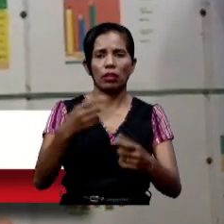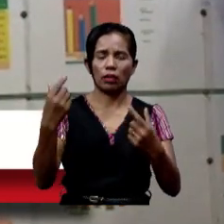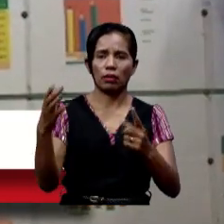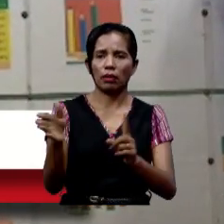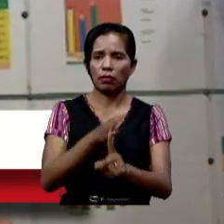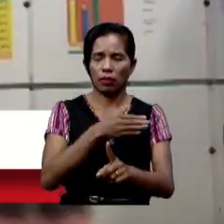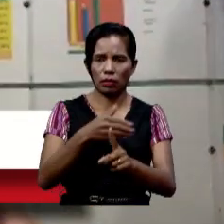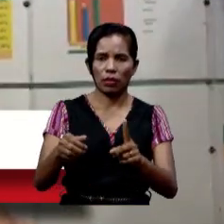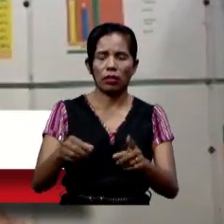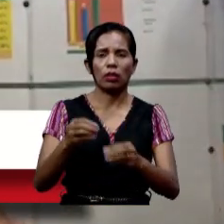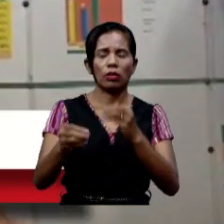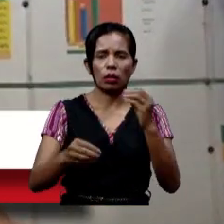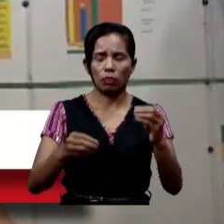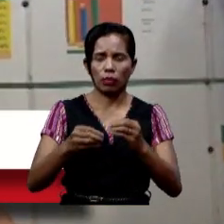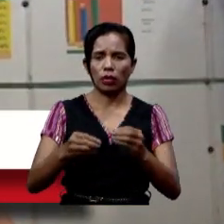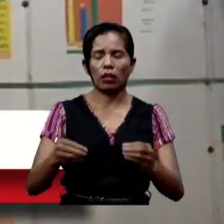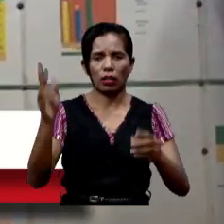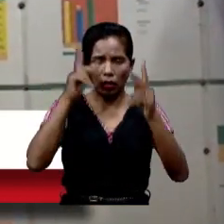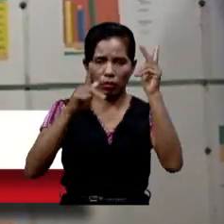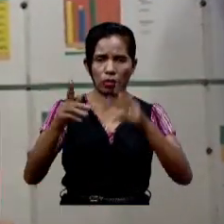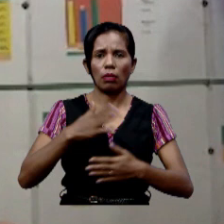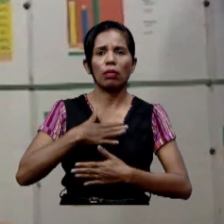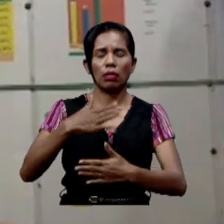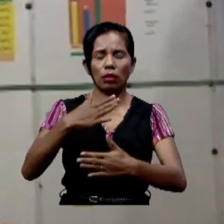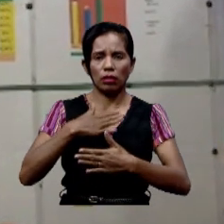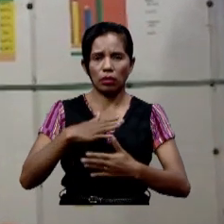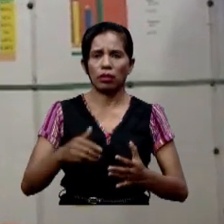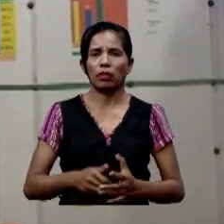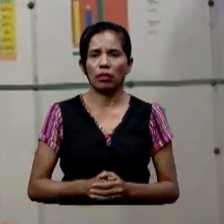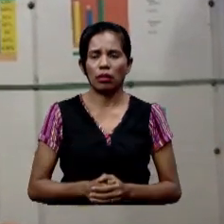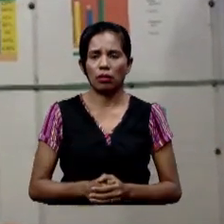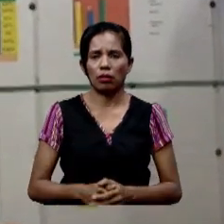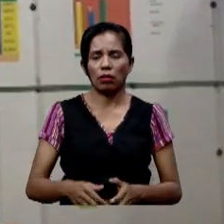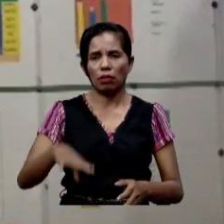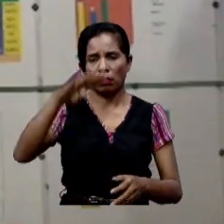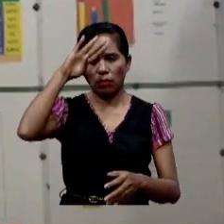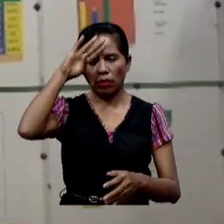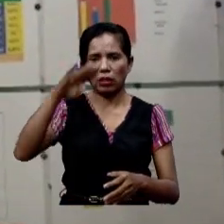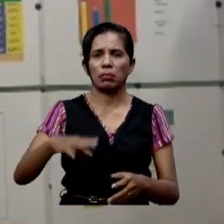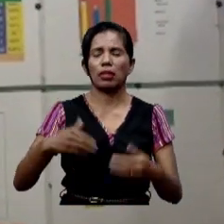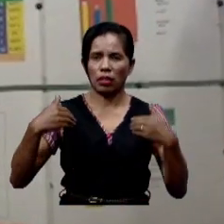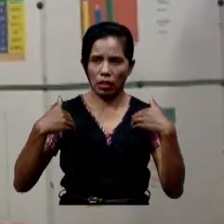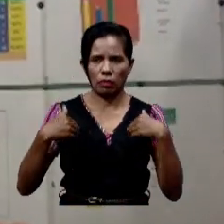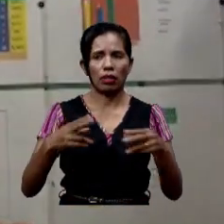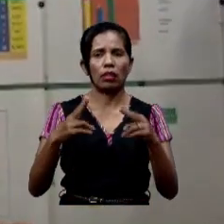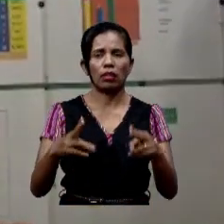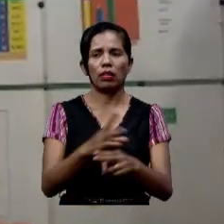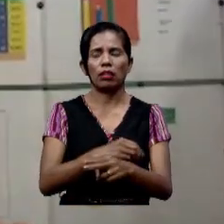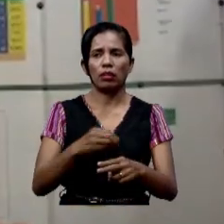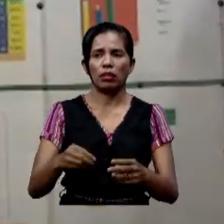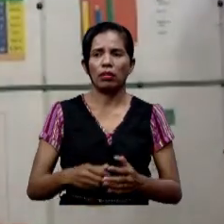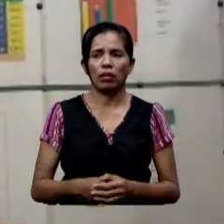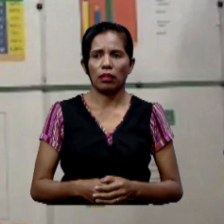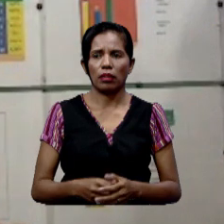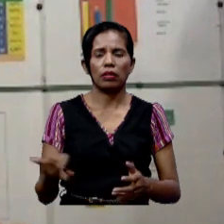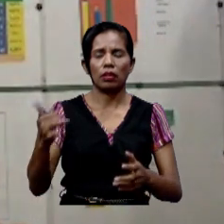kazu ispa. Kazu nebe ukupa ya pelhat mak semanas ne ya mai mai ser ne semanas kamang no